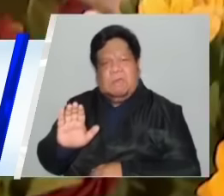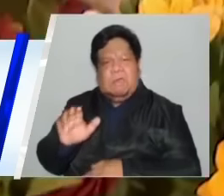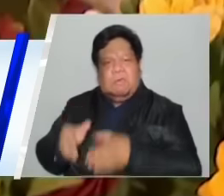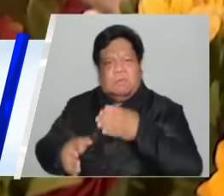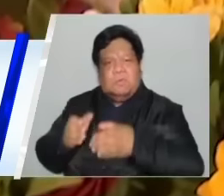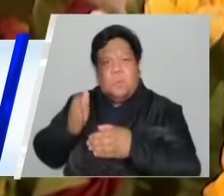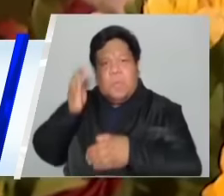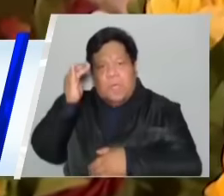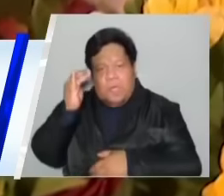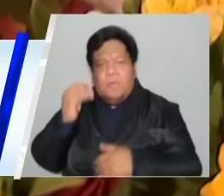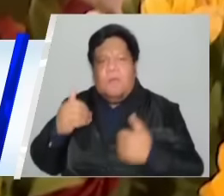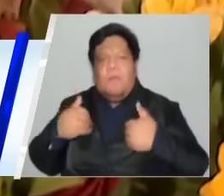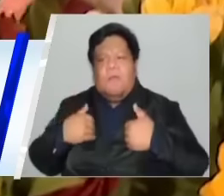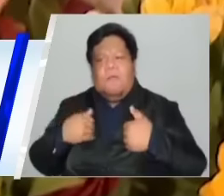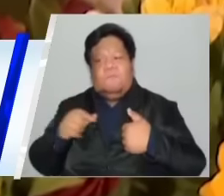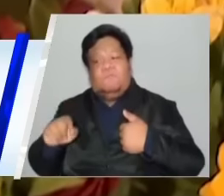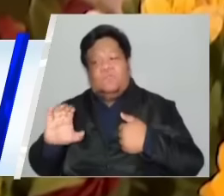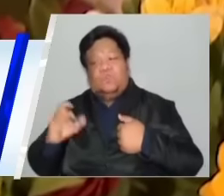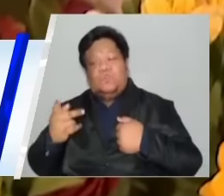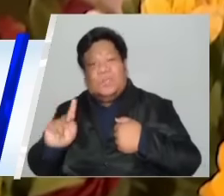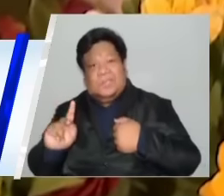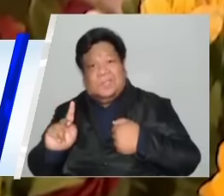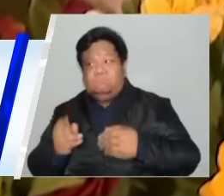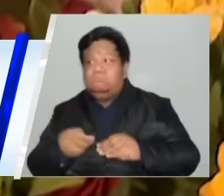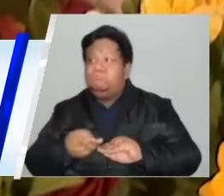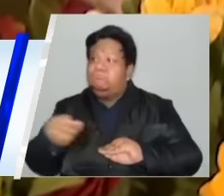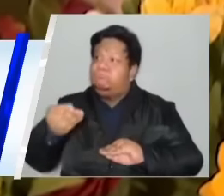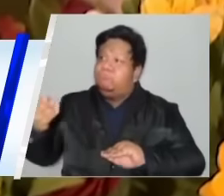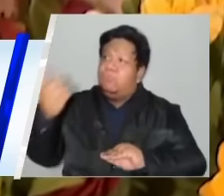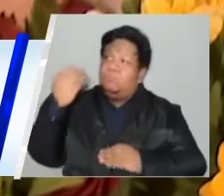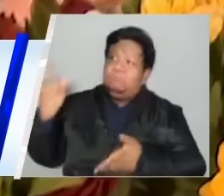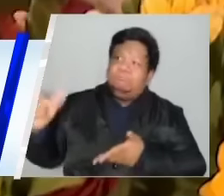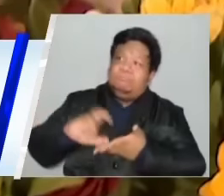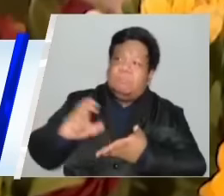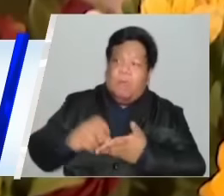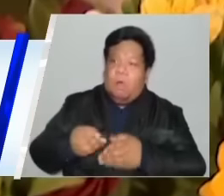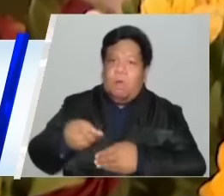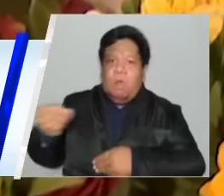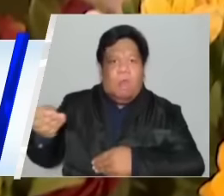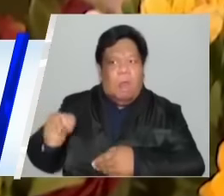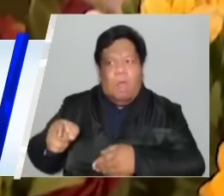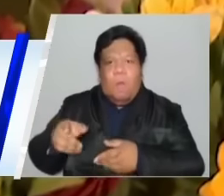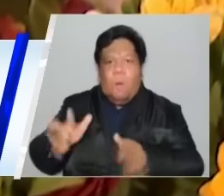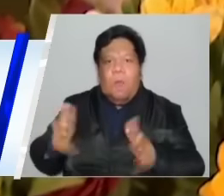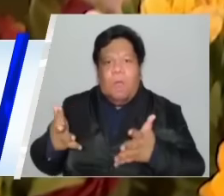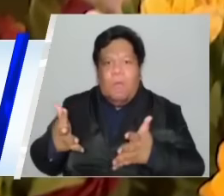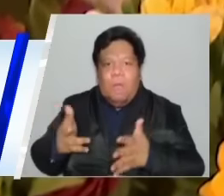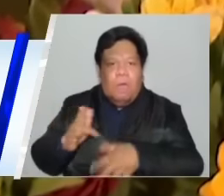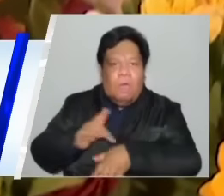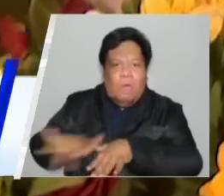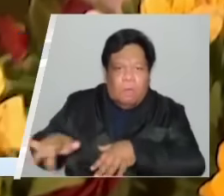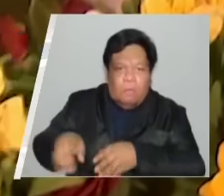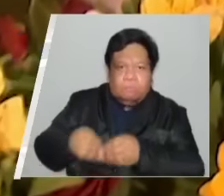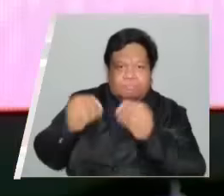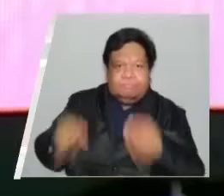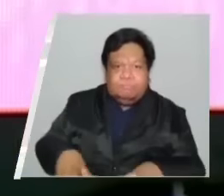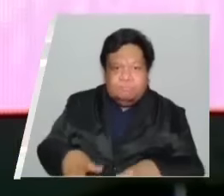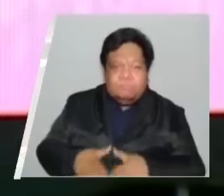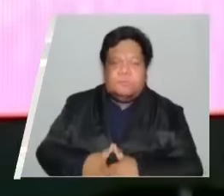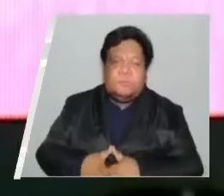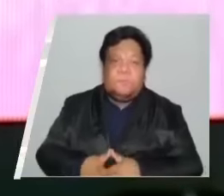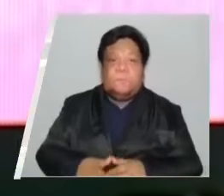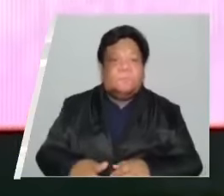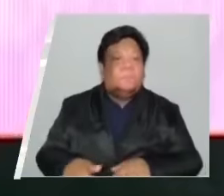check-in ng kumpanya sa mga investor nito. Sa pamamagitan naman ng kanyang abogado, naglabas ng aktres na si Rufa May Quinto na